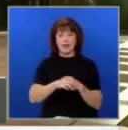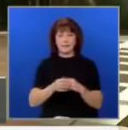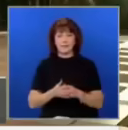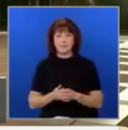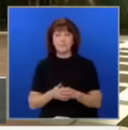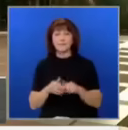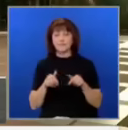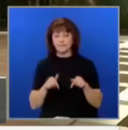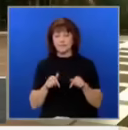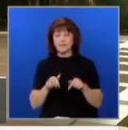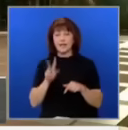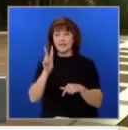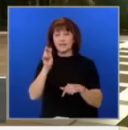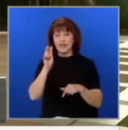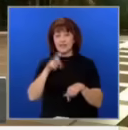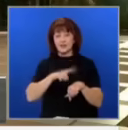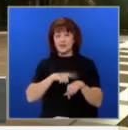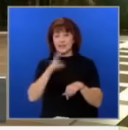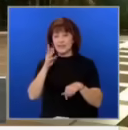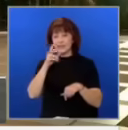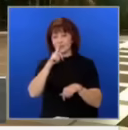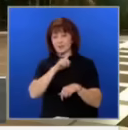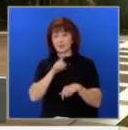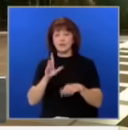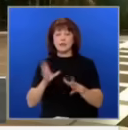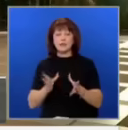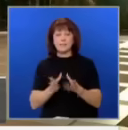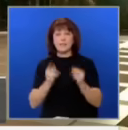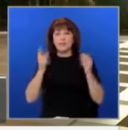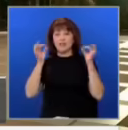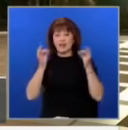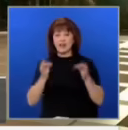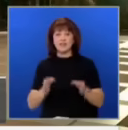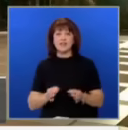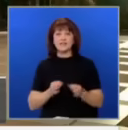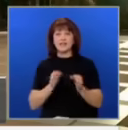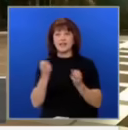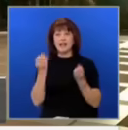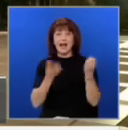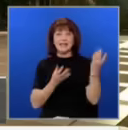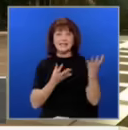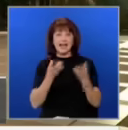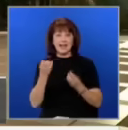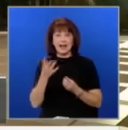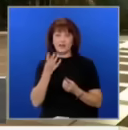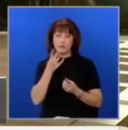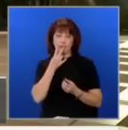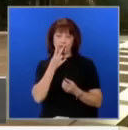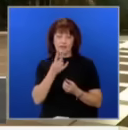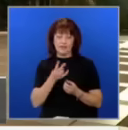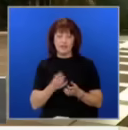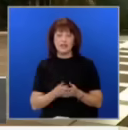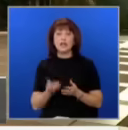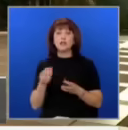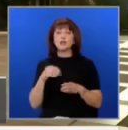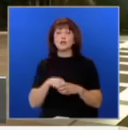Тук предстои точно в 20 часа и 30 минути започва и тържествената заря, която ще ви покажем пряко в ефира на БНТ. И в нея, забележете, ще вземат